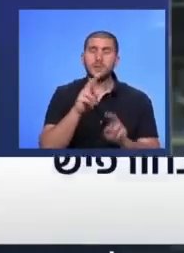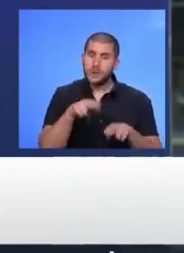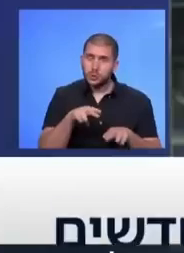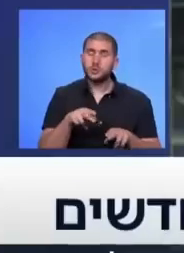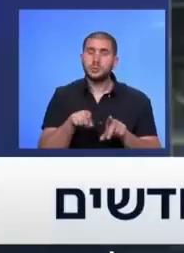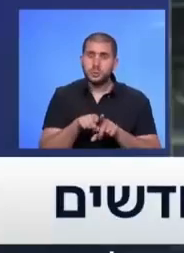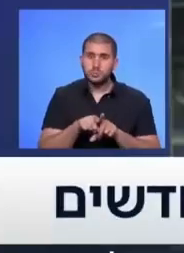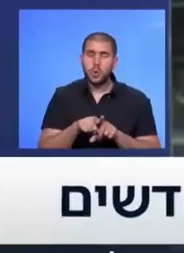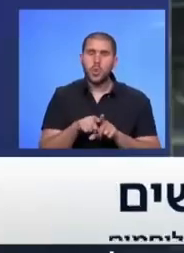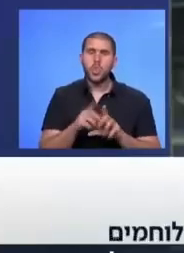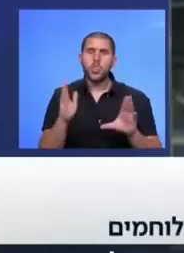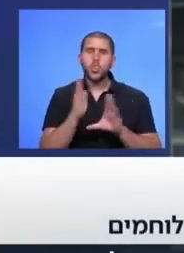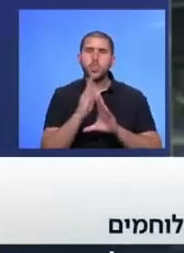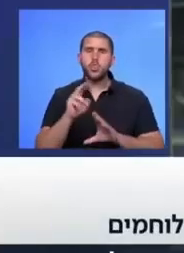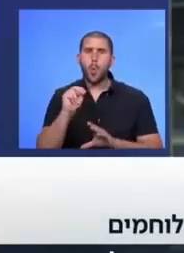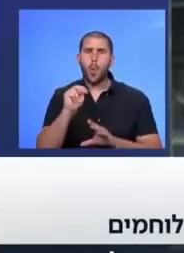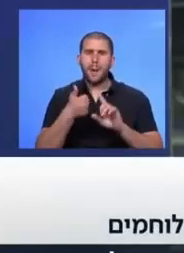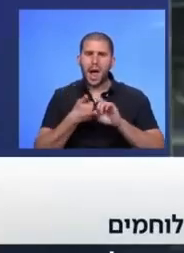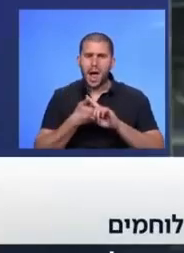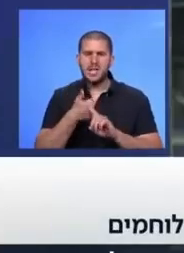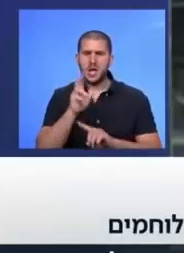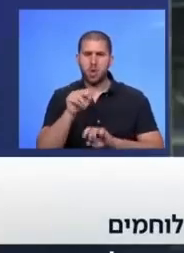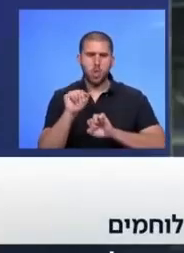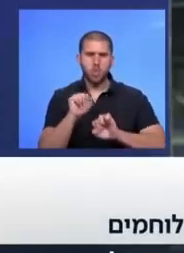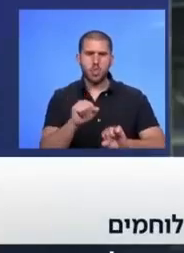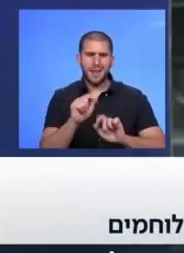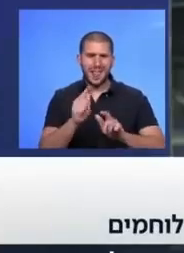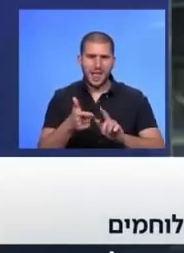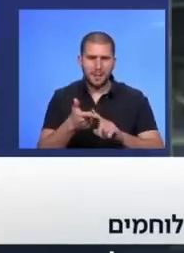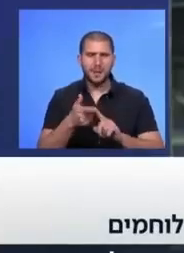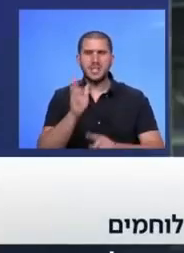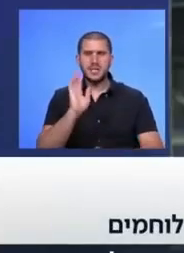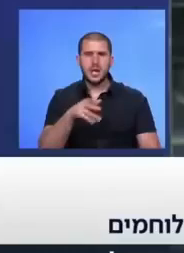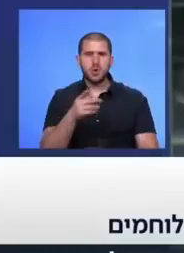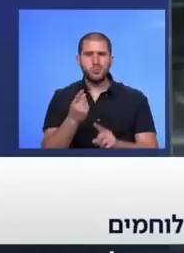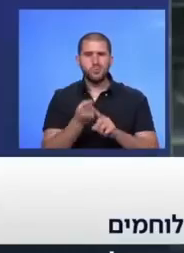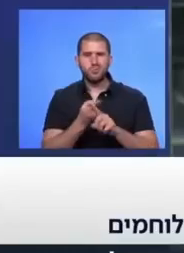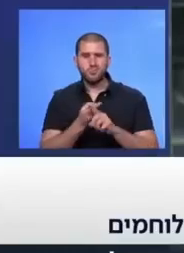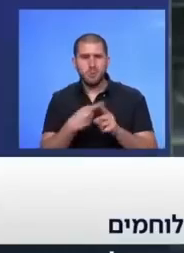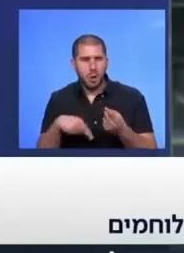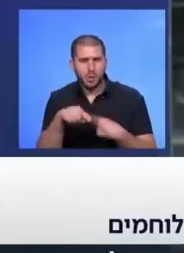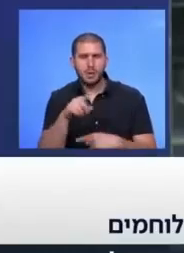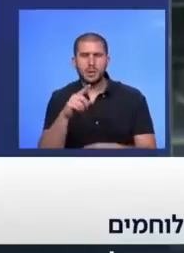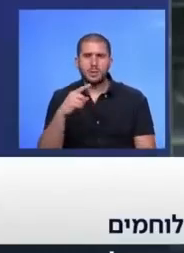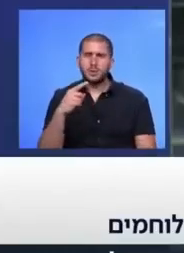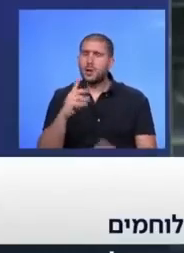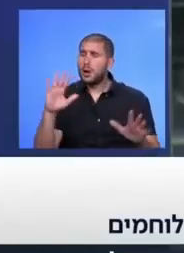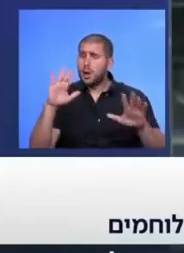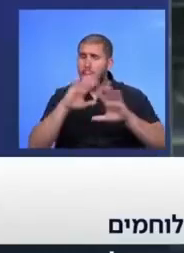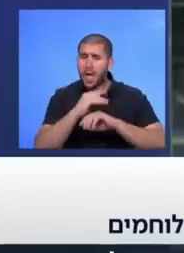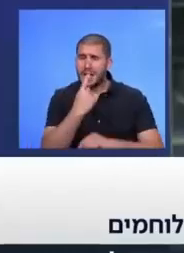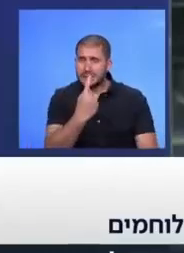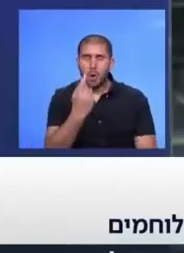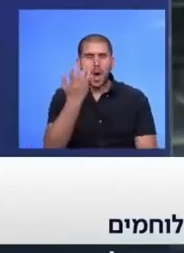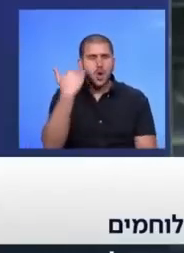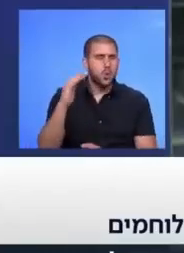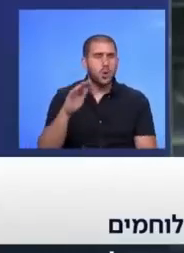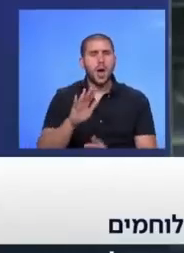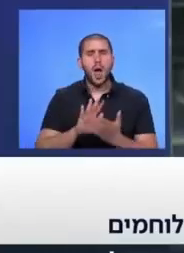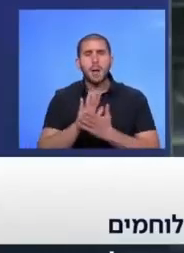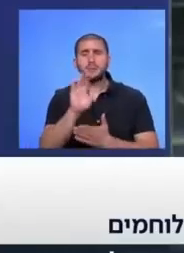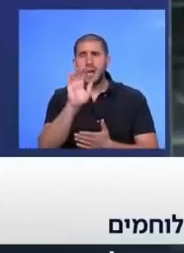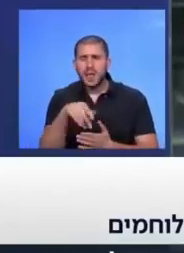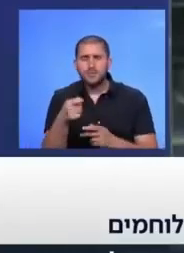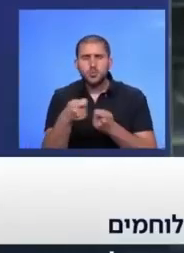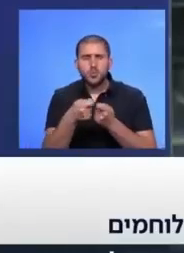שנקרא נוחבות, ויש תומכי לחימה, ויש בני משפחות. לאורך הלילה הזה היו כ-15,000